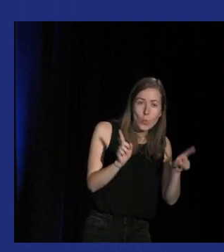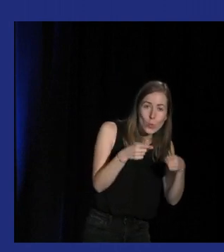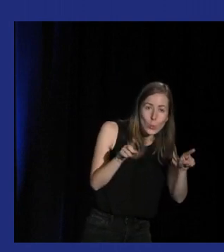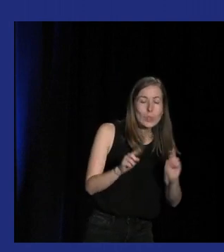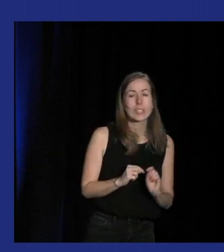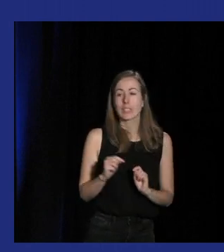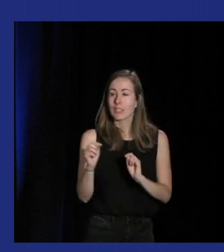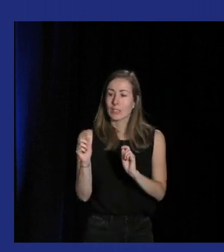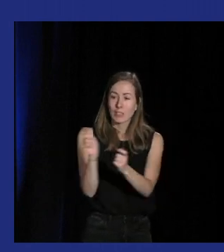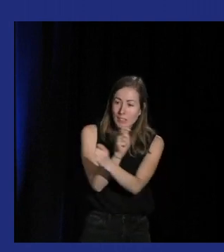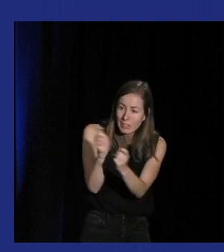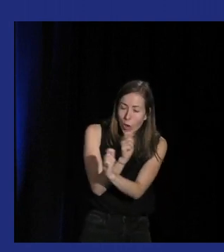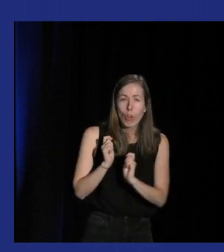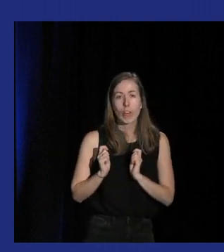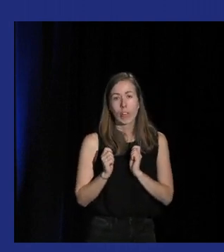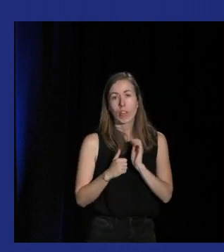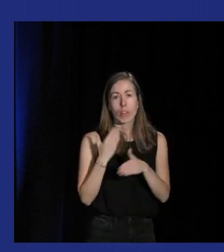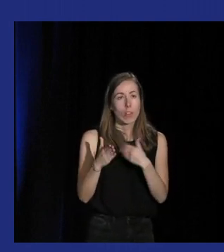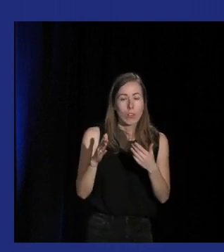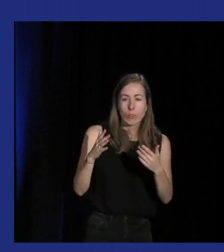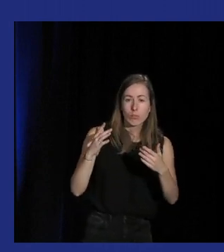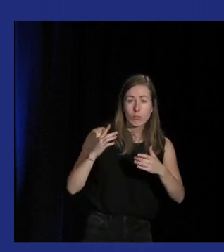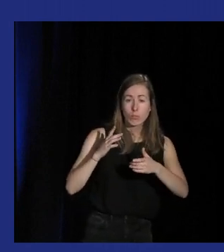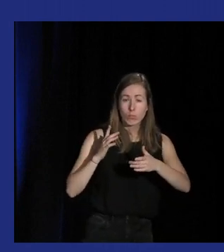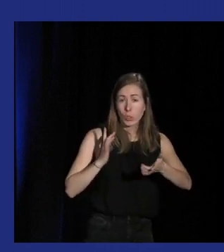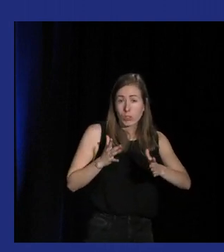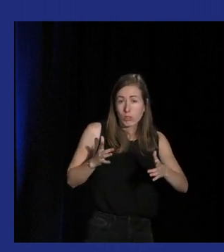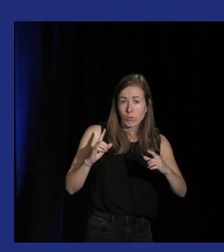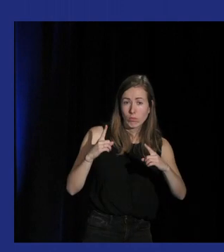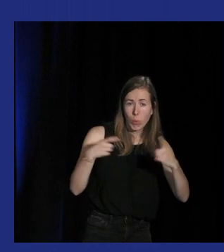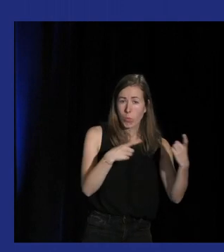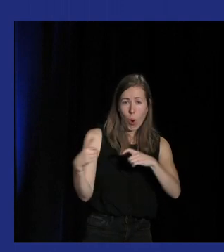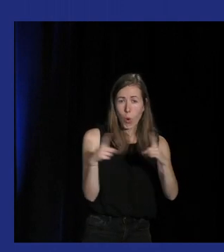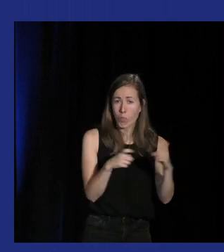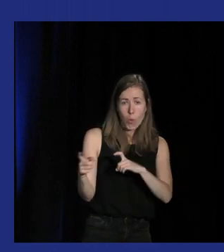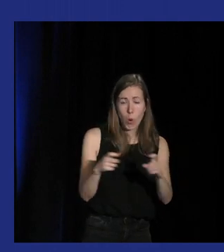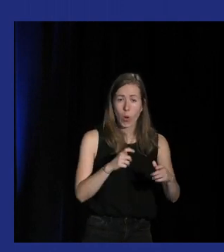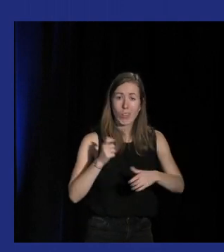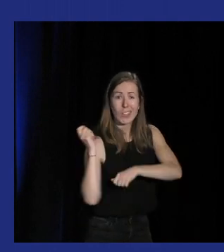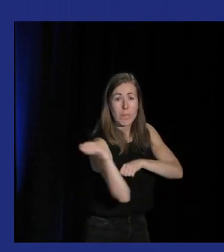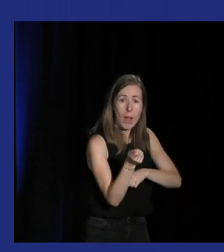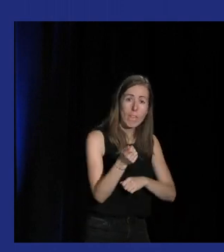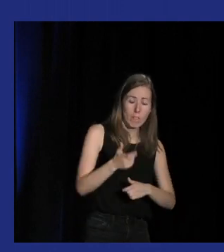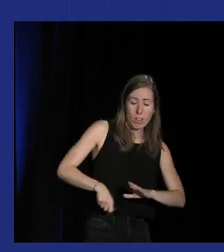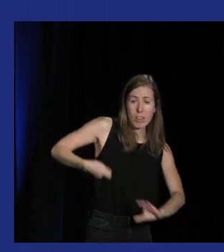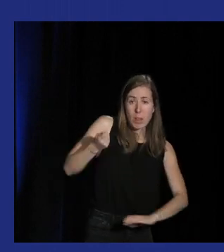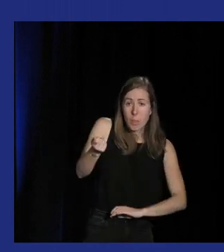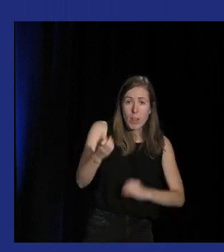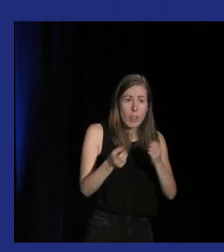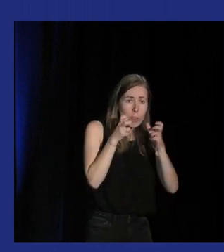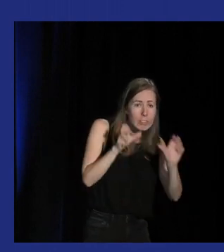dialogues les sondes de combat et peut-être vous avez des sous-catégories pour les sondes et les sondes de flingues tout ça